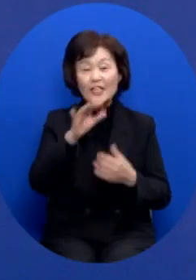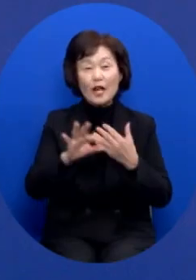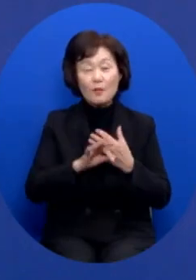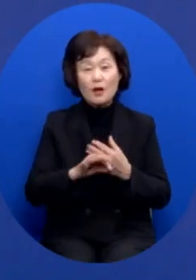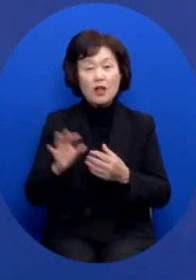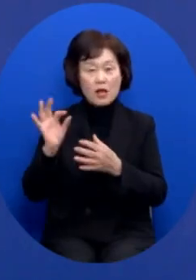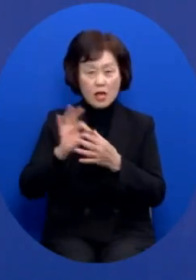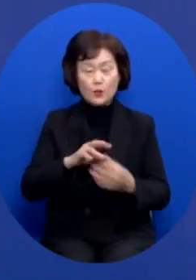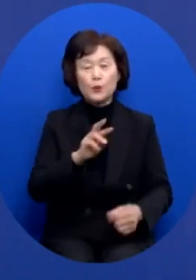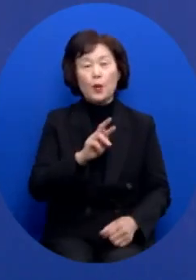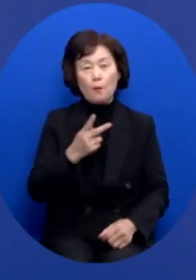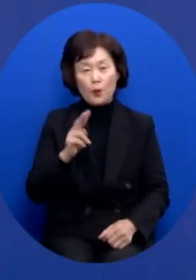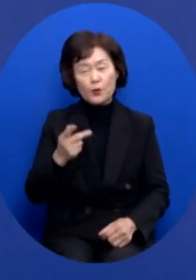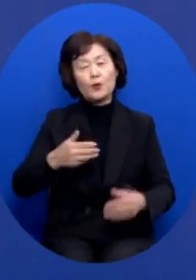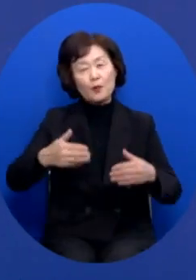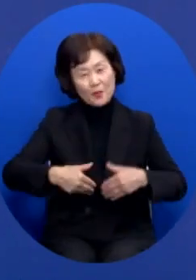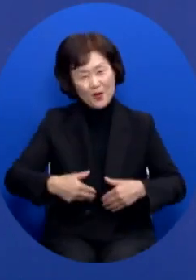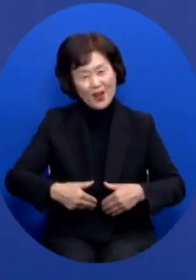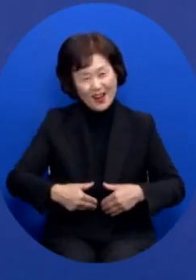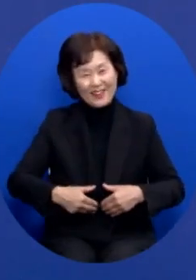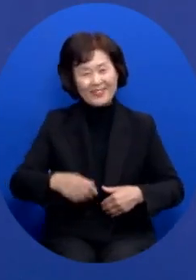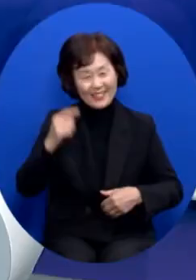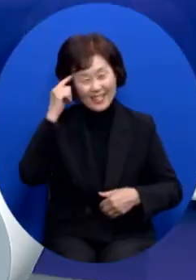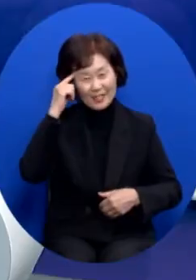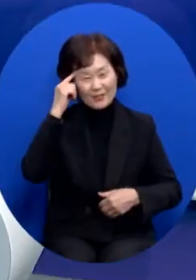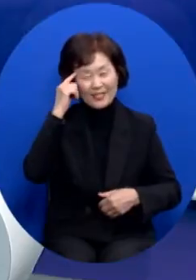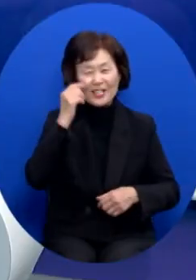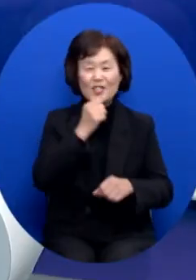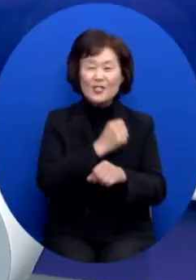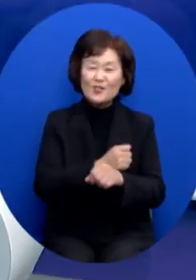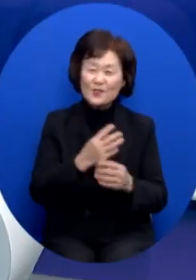재번역이 필요해 보입니다. 장창일 기자 오늘 잘 들었습니다.